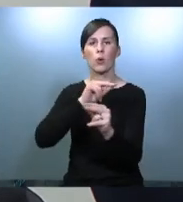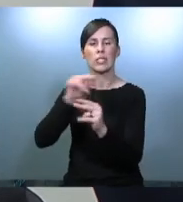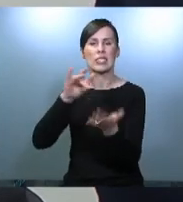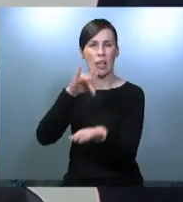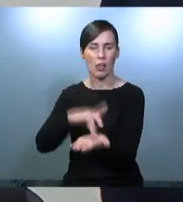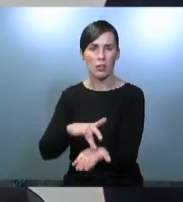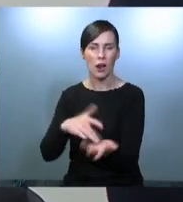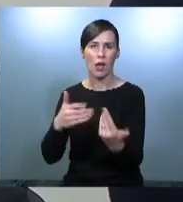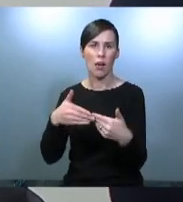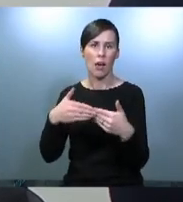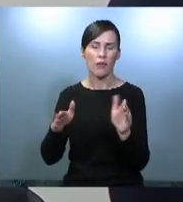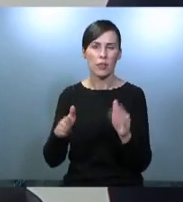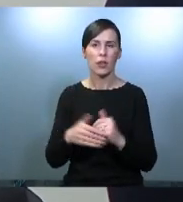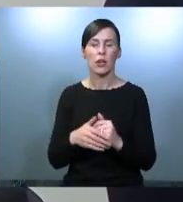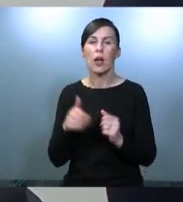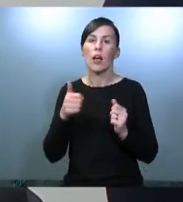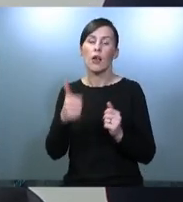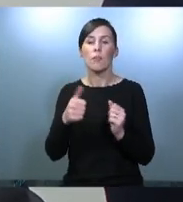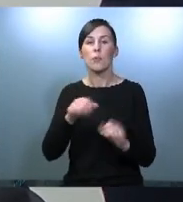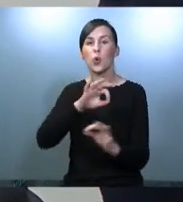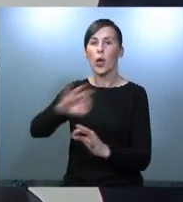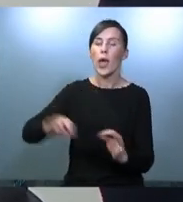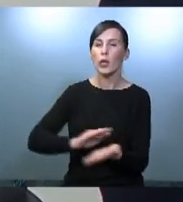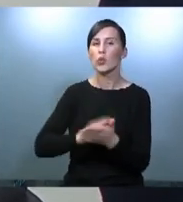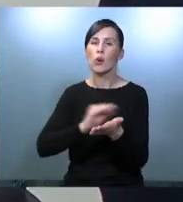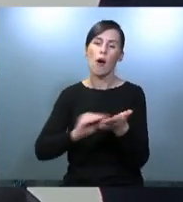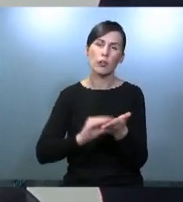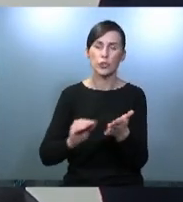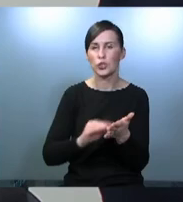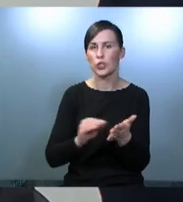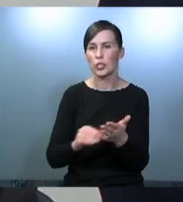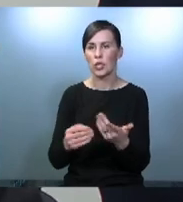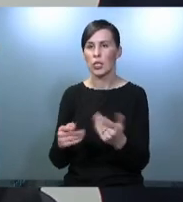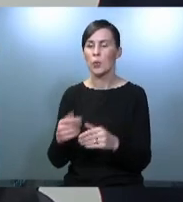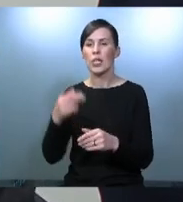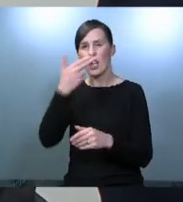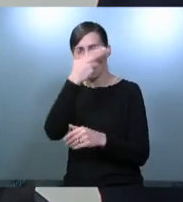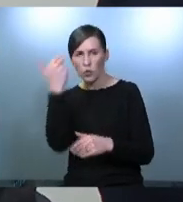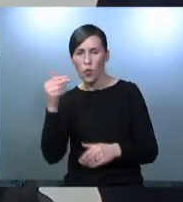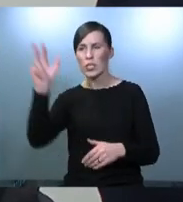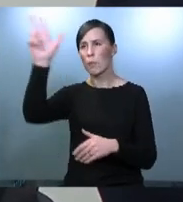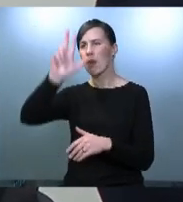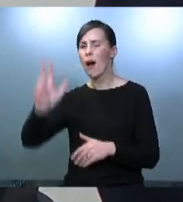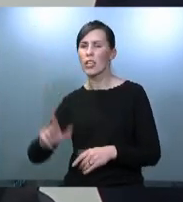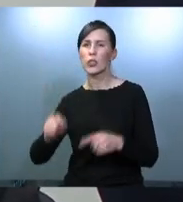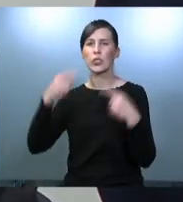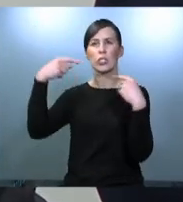Kėdainiams, galėtume rengti projektus įvairioms Lietuvos, Pabaltijo, kitų užsienio